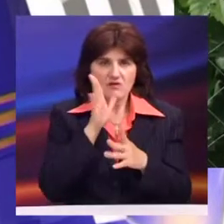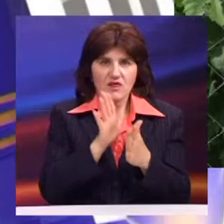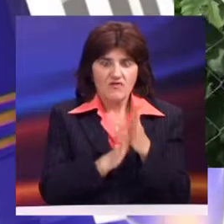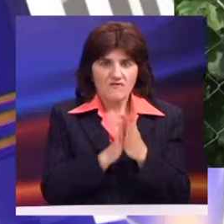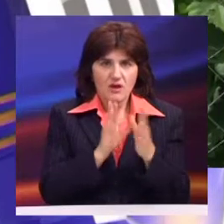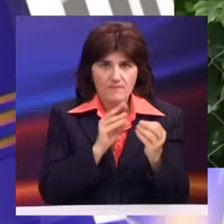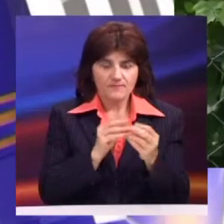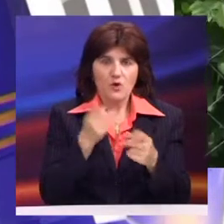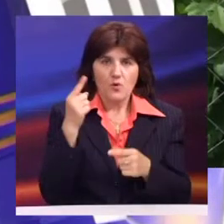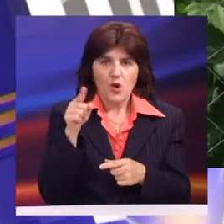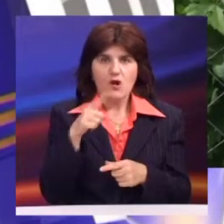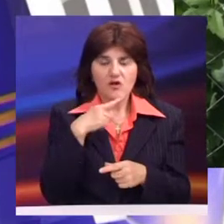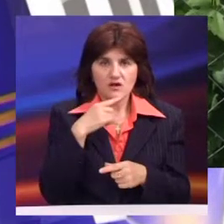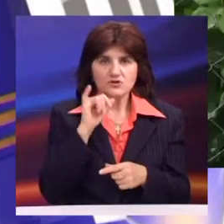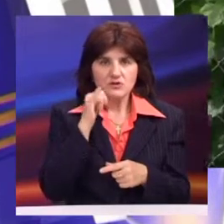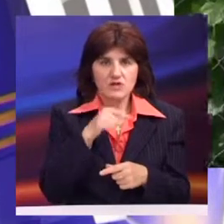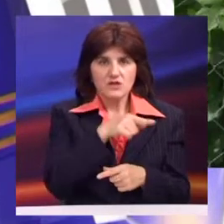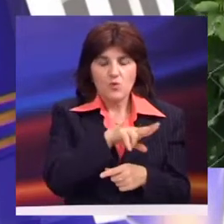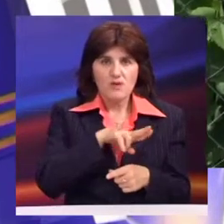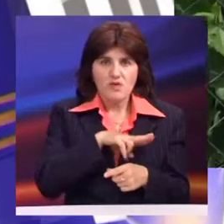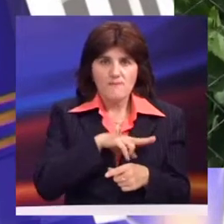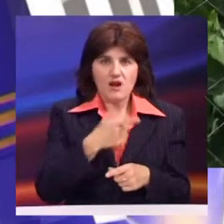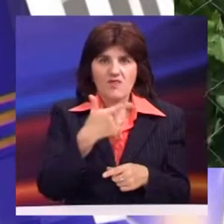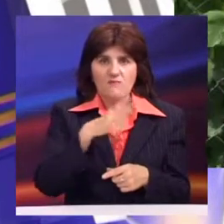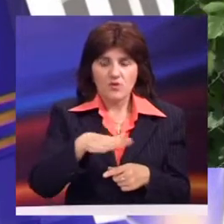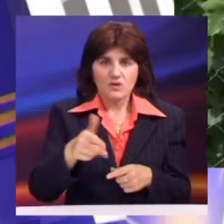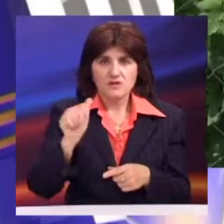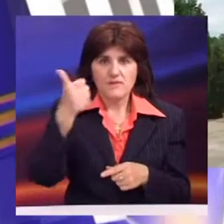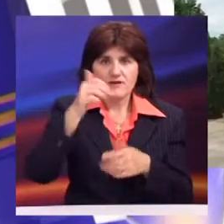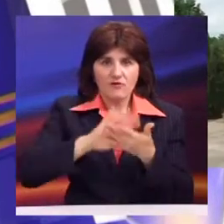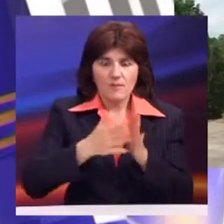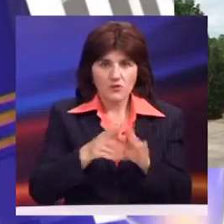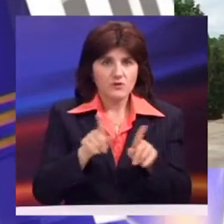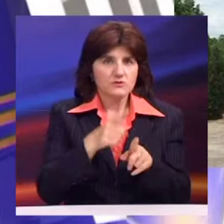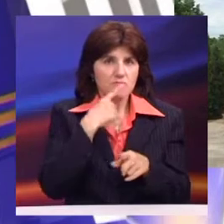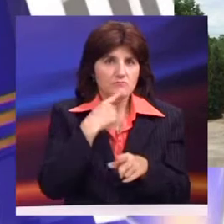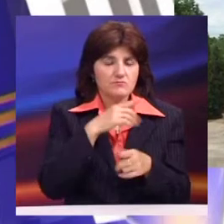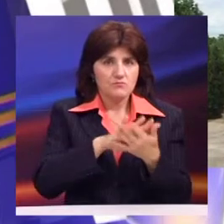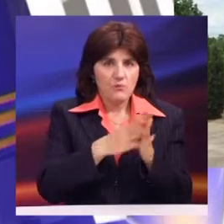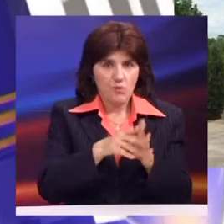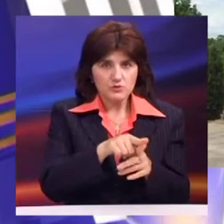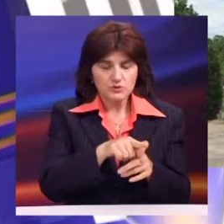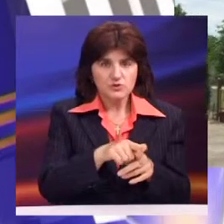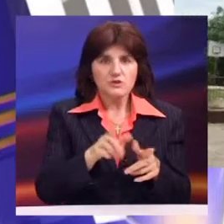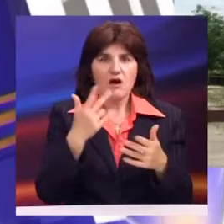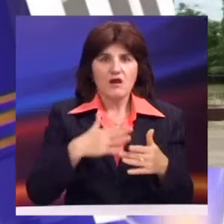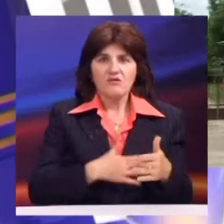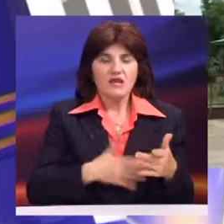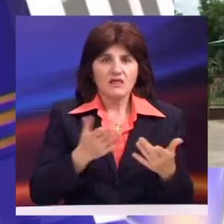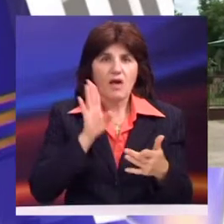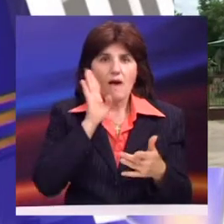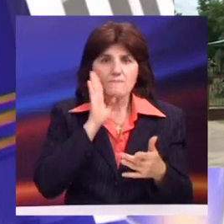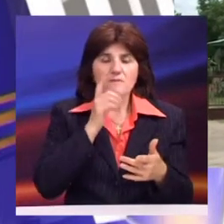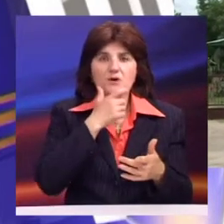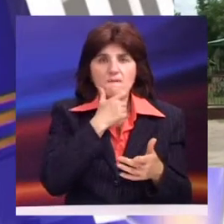bile raspoložene za priču, ali su nam rekli da je Edita imala 2 dece iz prvog braka, kao i Zoltan. Tragedija se dogodila u kući gdje je